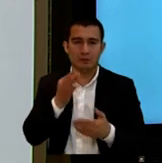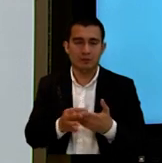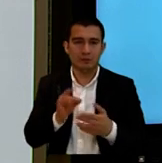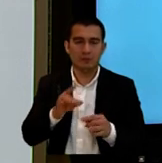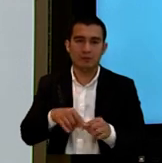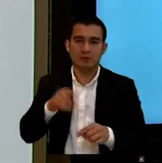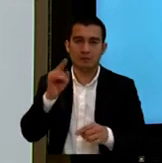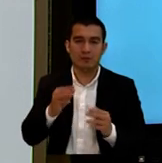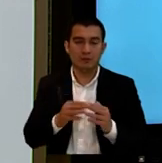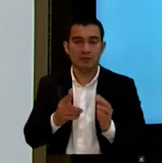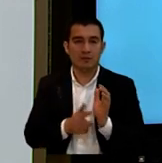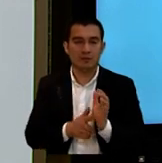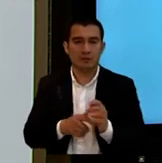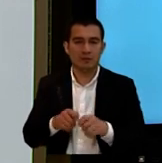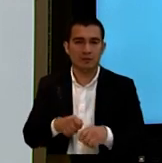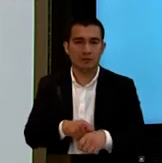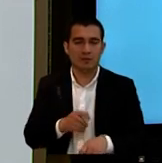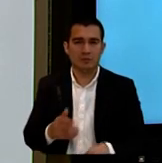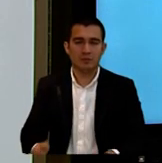balandligi 7 metrga teng ekan.